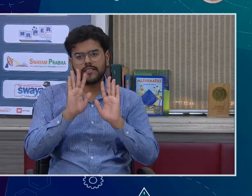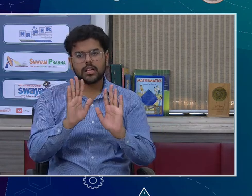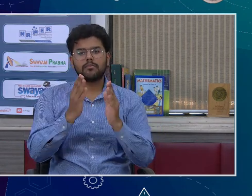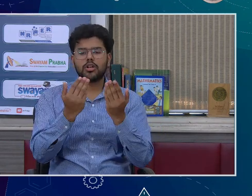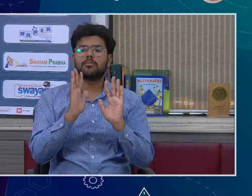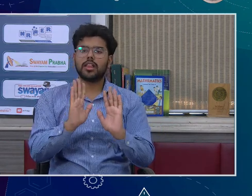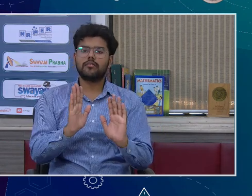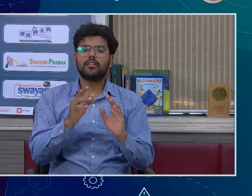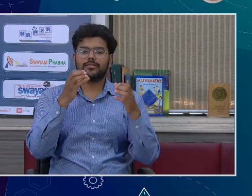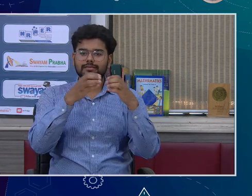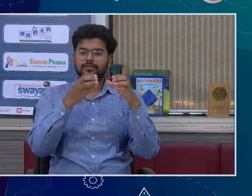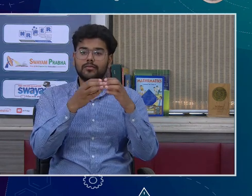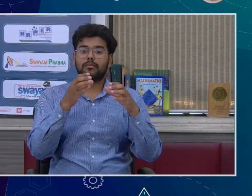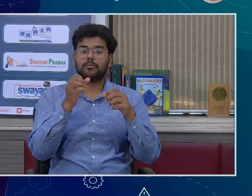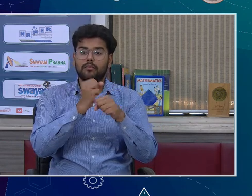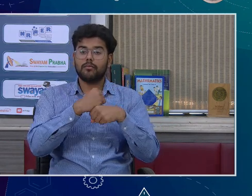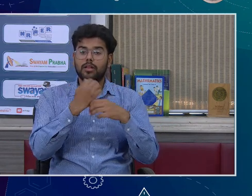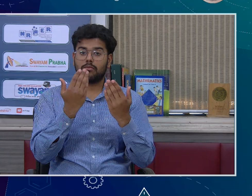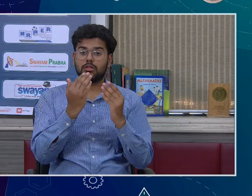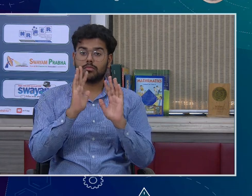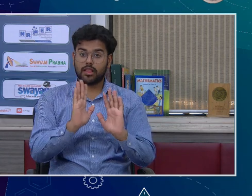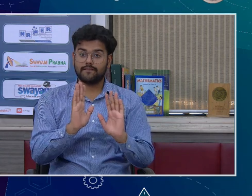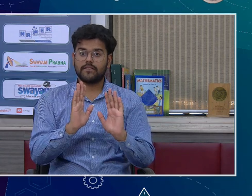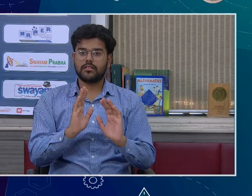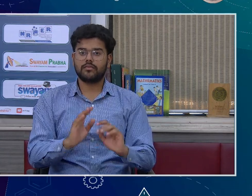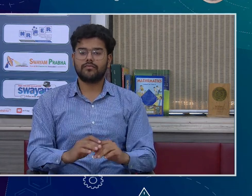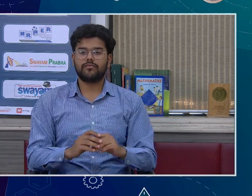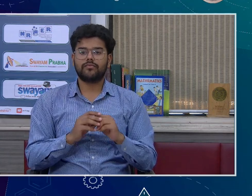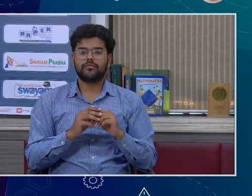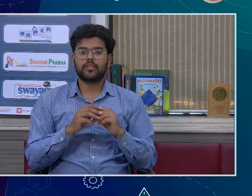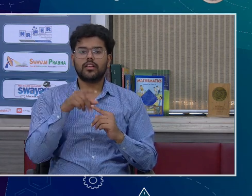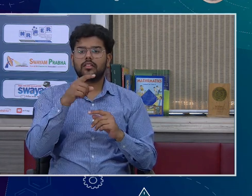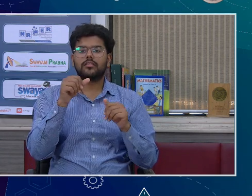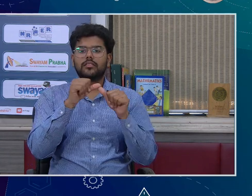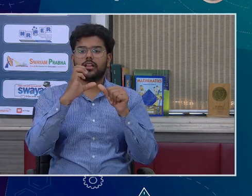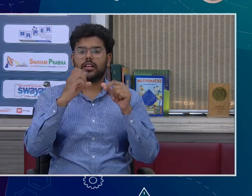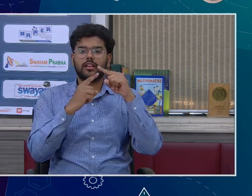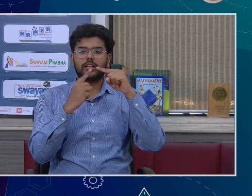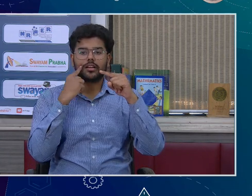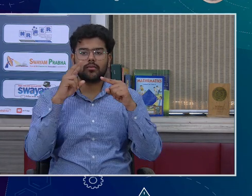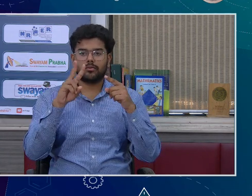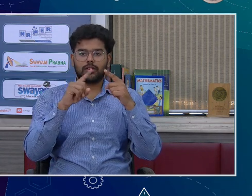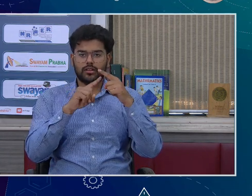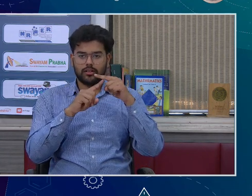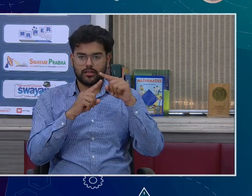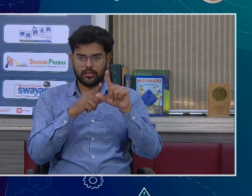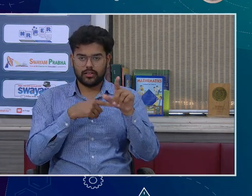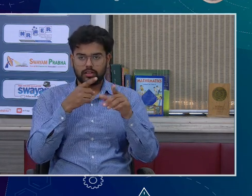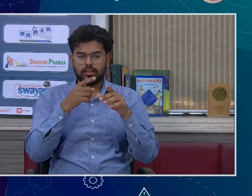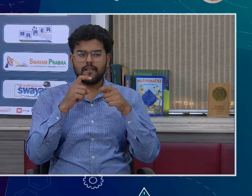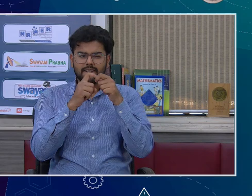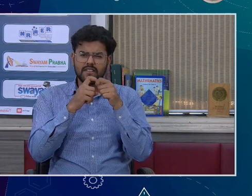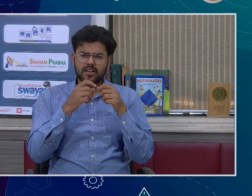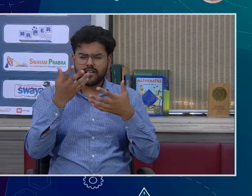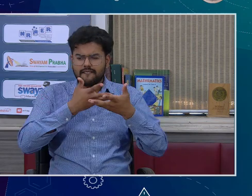of activity can be involved. You know, that would involve them in the activity. They would a cohesiveness in the group will come. वो